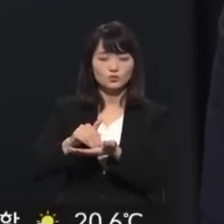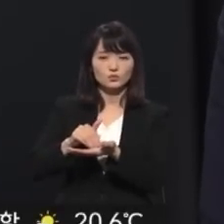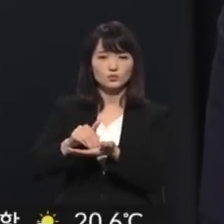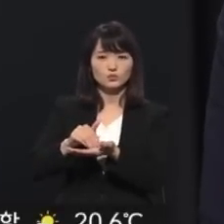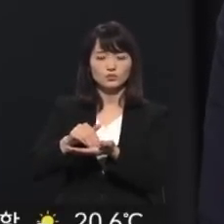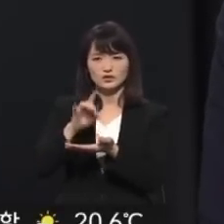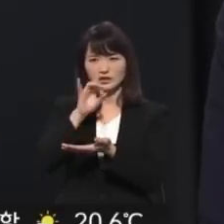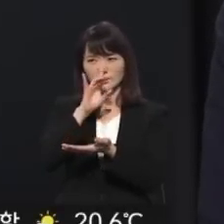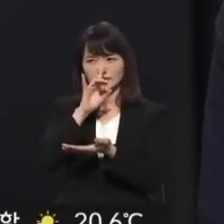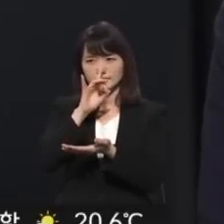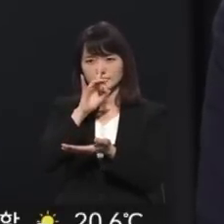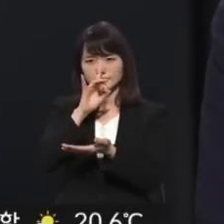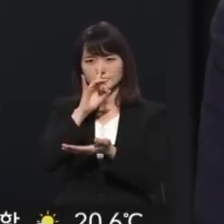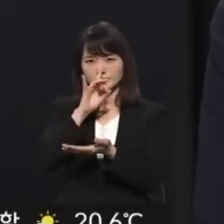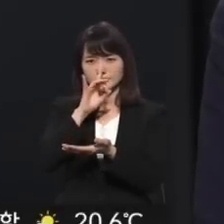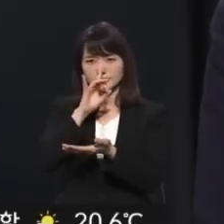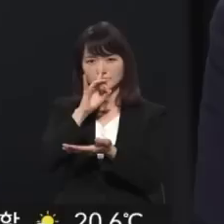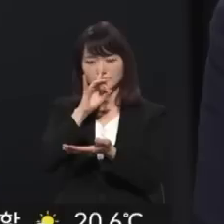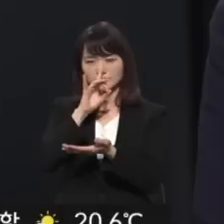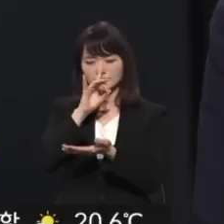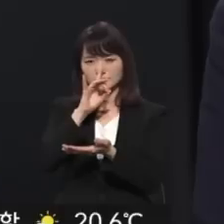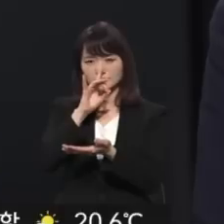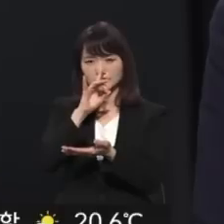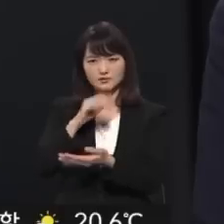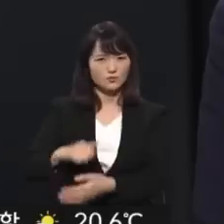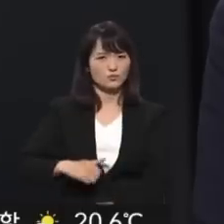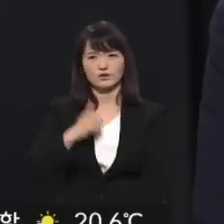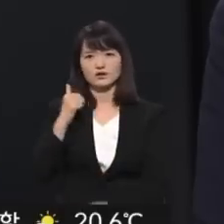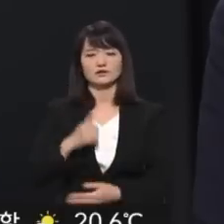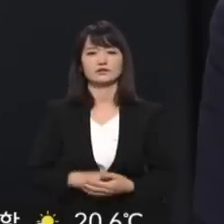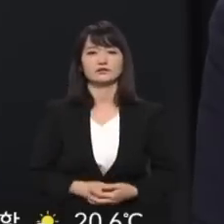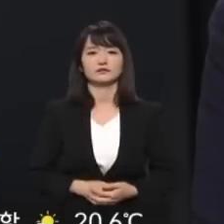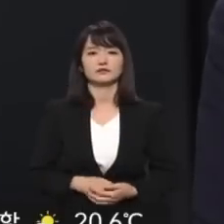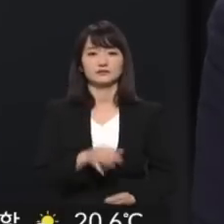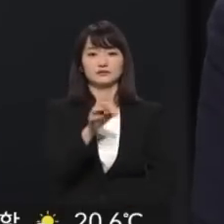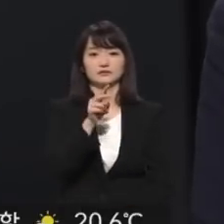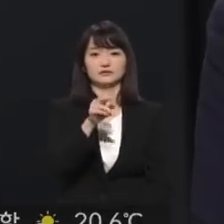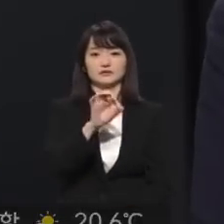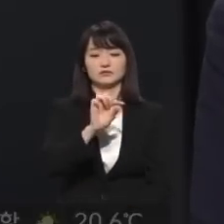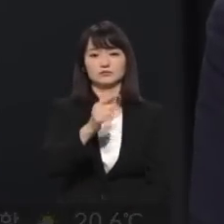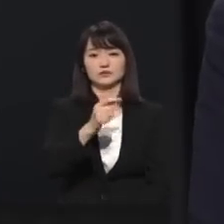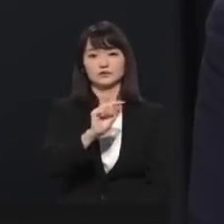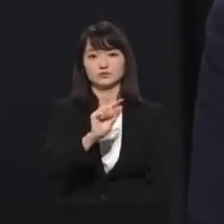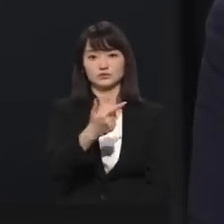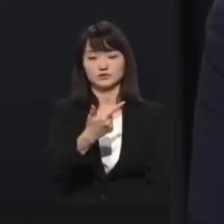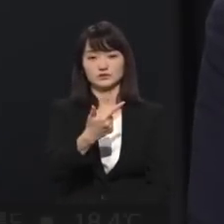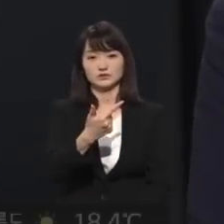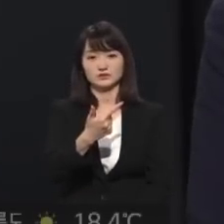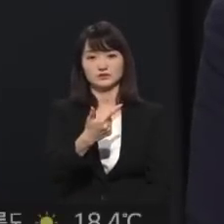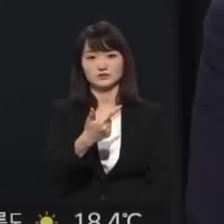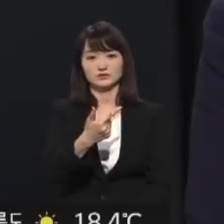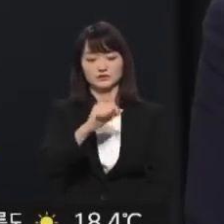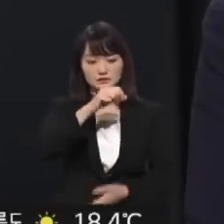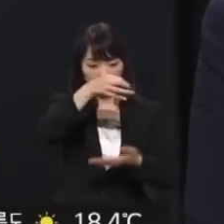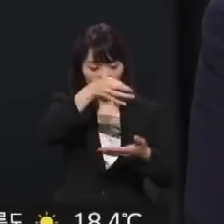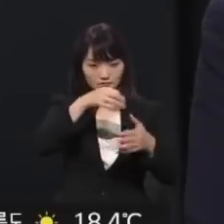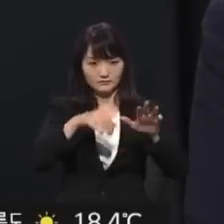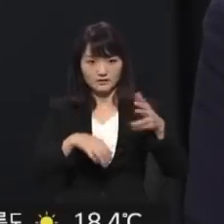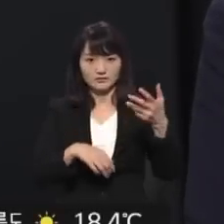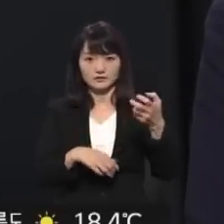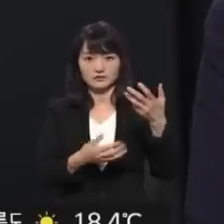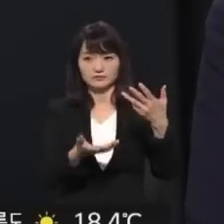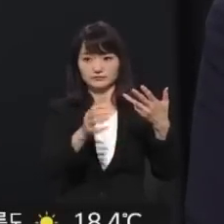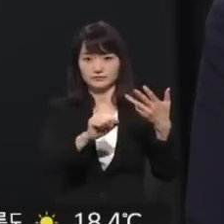대해서 노골적으로 화를 냈다 라고 생각합니다 800 78억 보고 안 받았으니까 발을 안 받았다고 얘기 했을까 라고 보고 든 용인 왜냐면